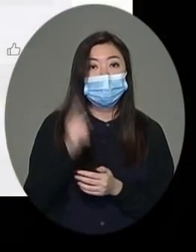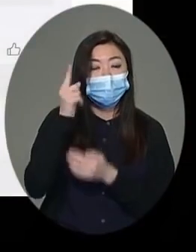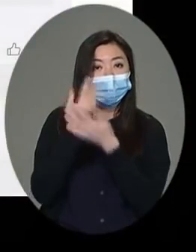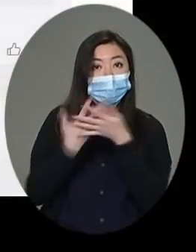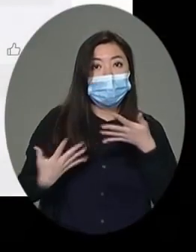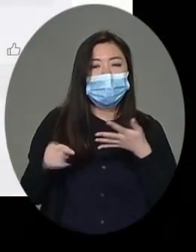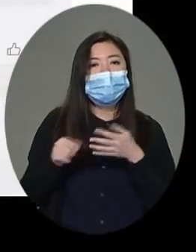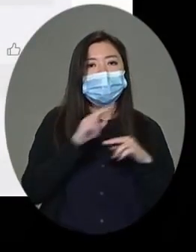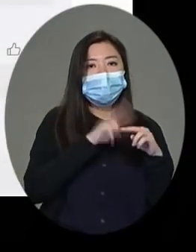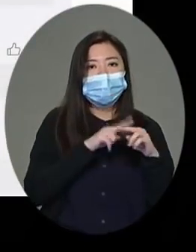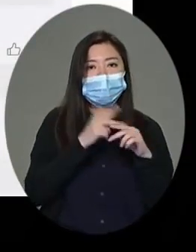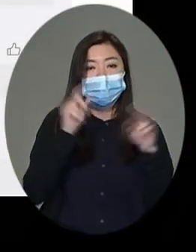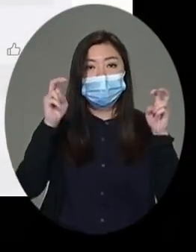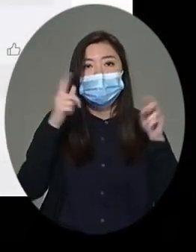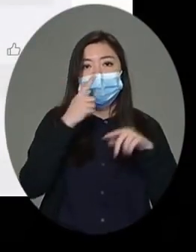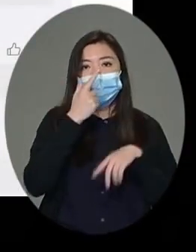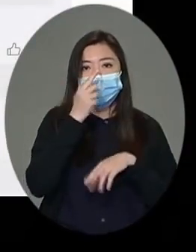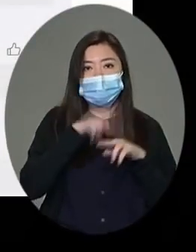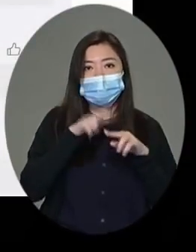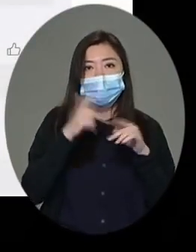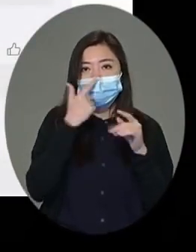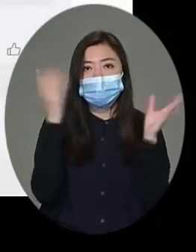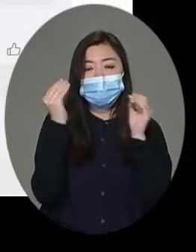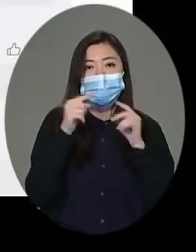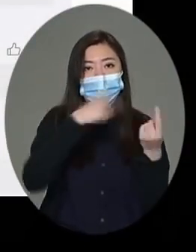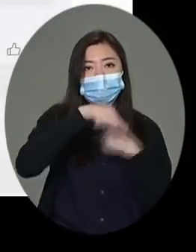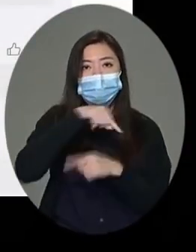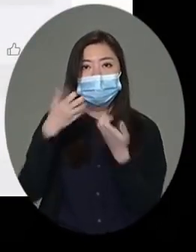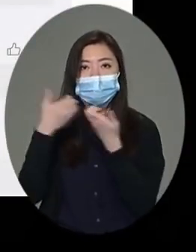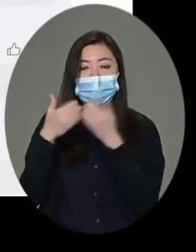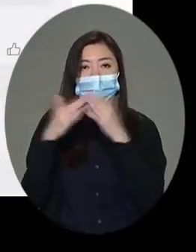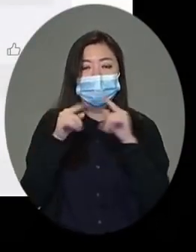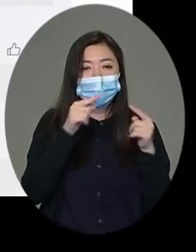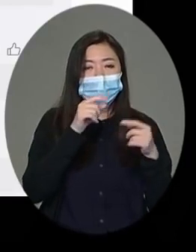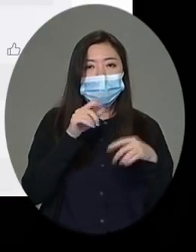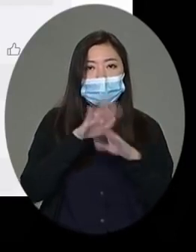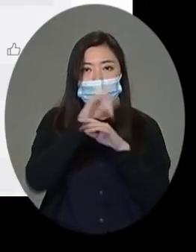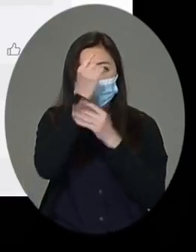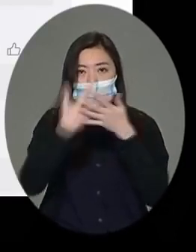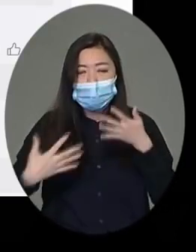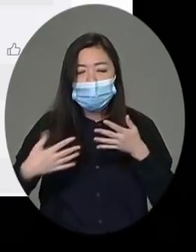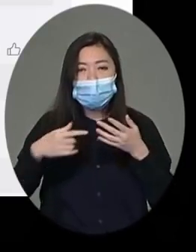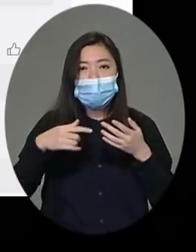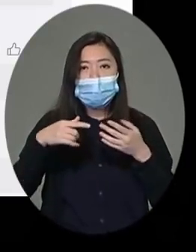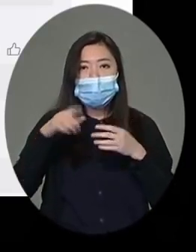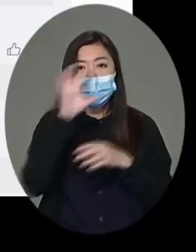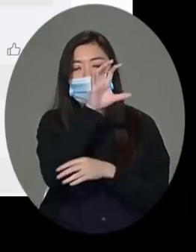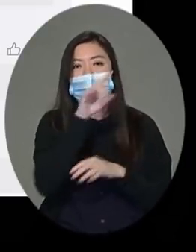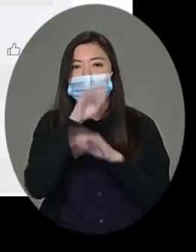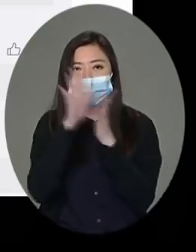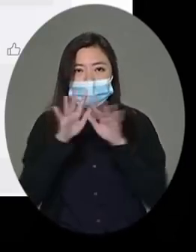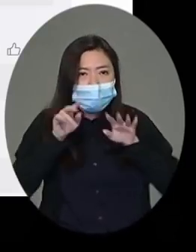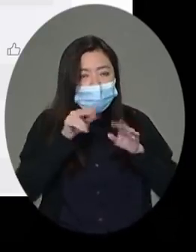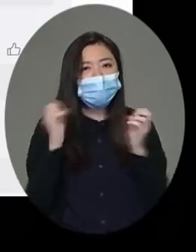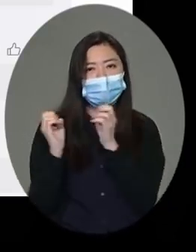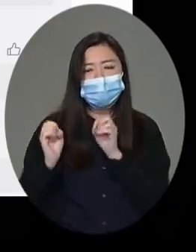而在微博，中國新聞網轉載國家統計局的聲明，隨即就引起網民熱烈討論。有網民